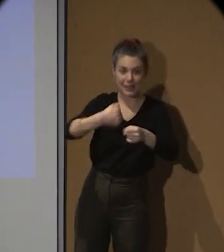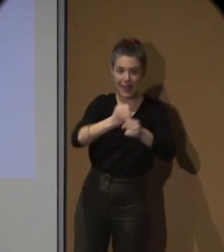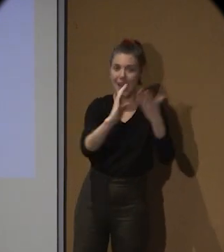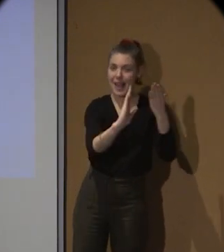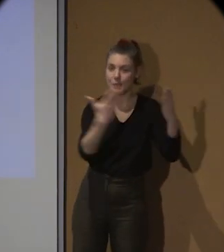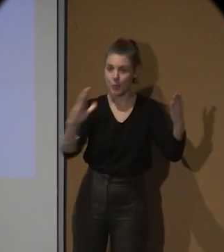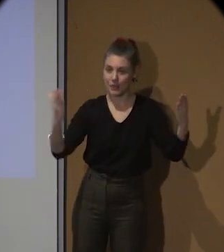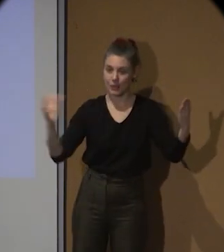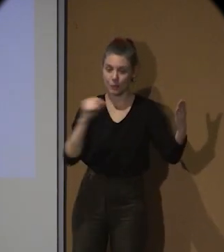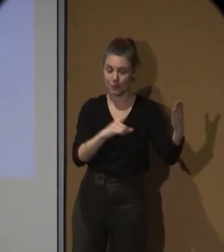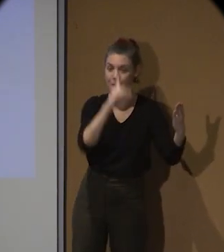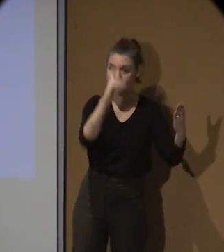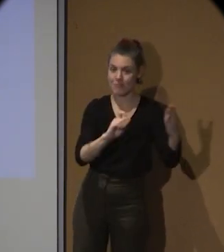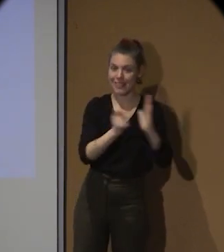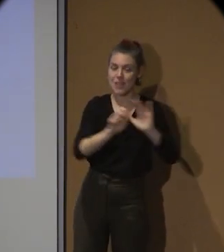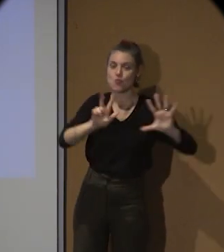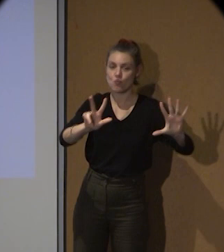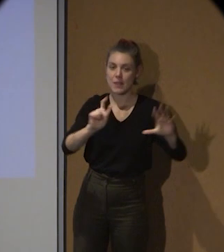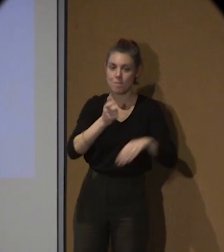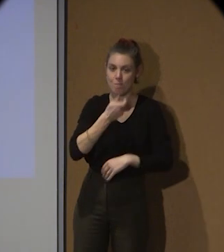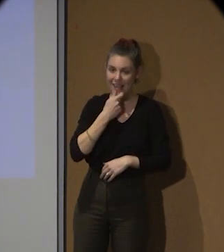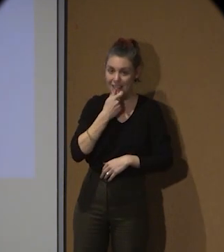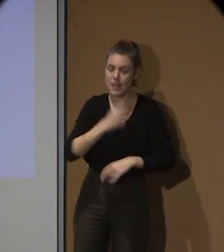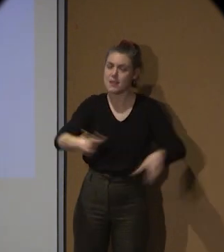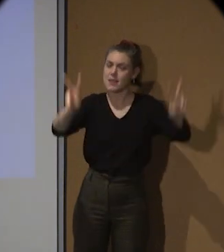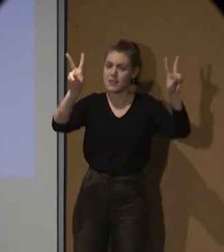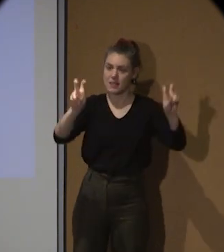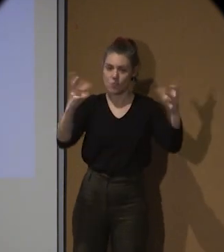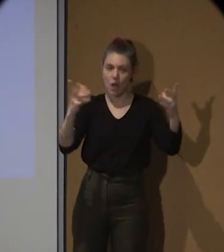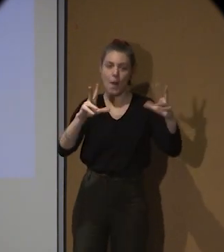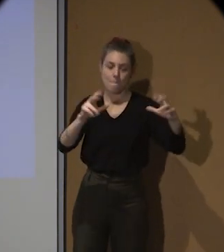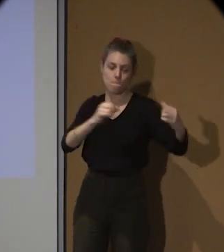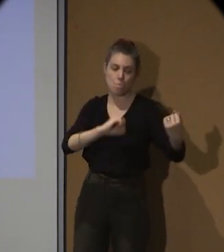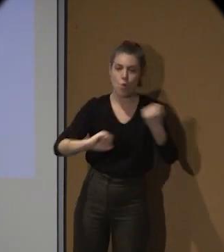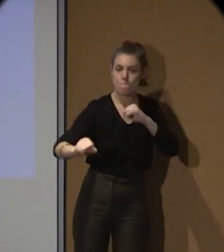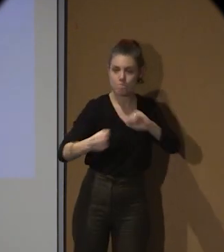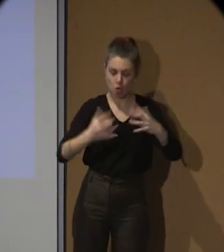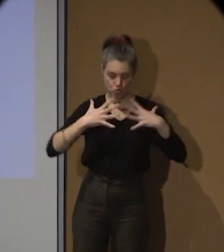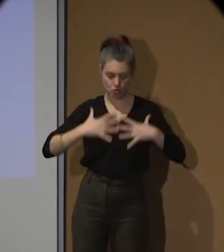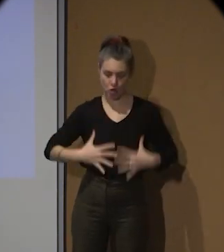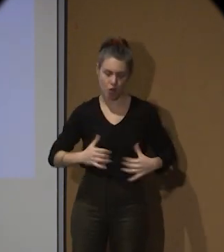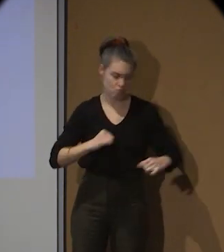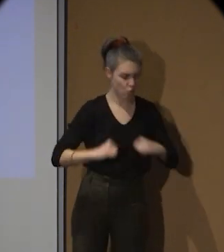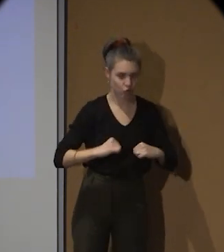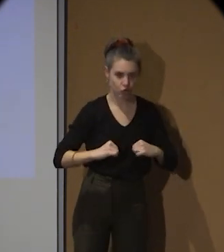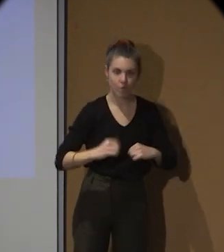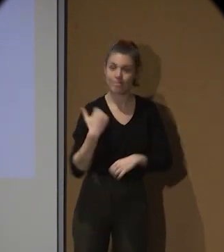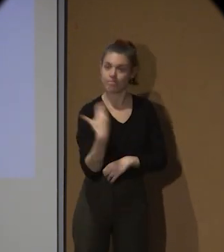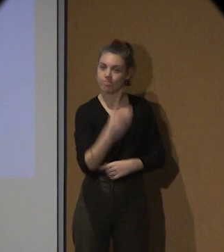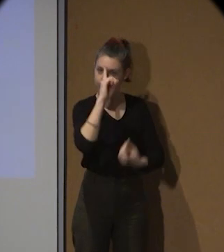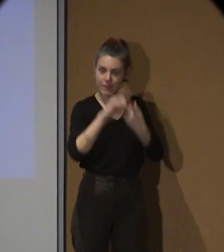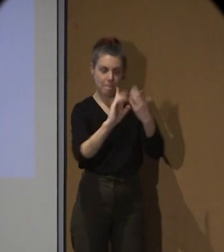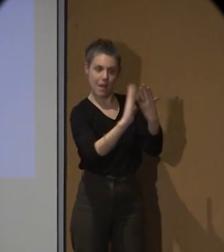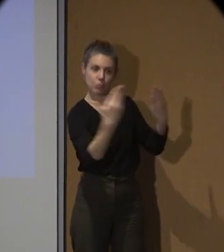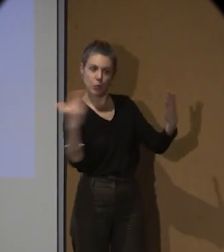le 8 mars, qui s'appelle Mouvement, le corps en action. Donc là aussi, on parle sport santé. Et aussi, je vous